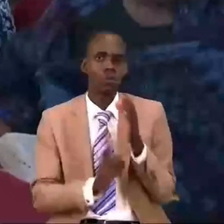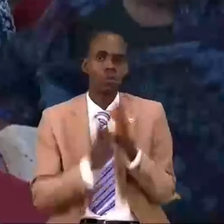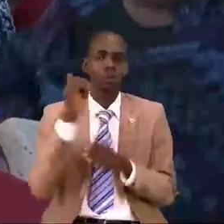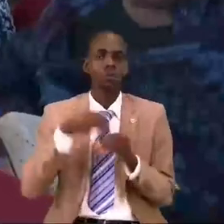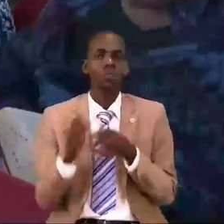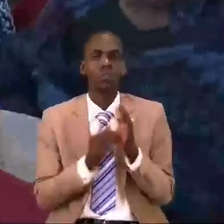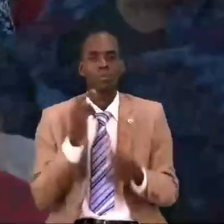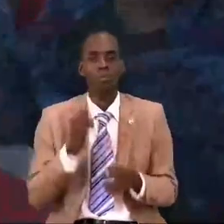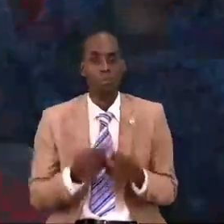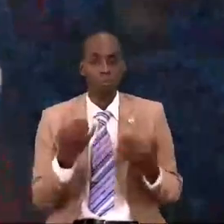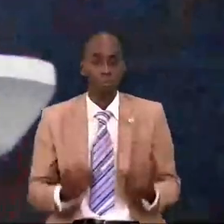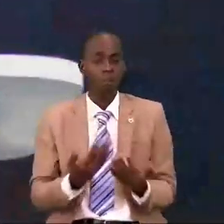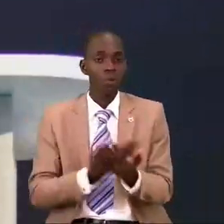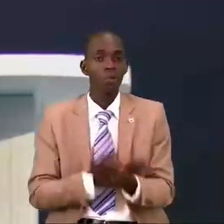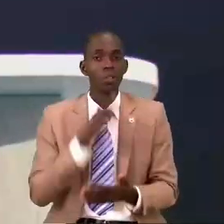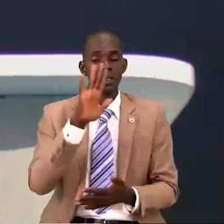Jésus.